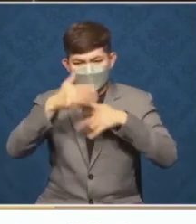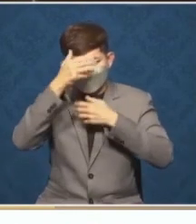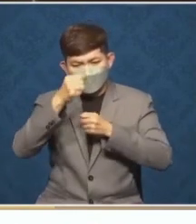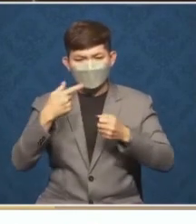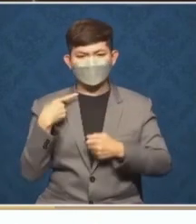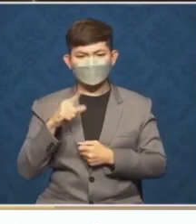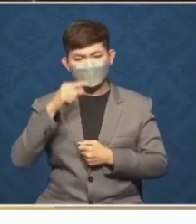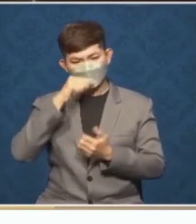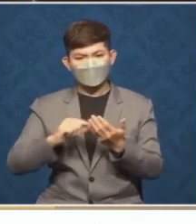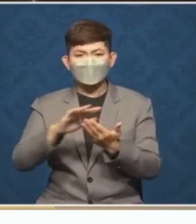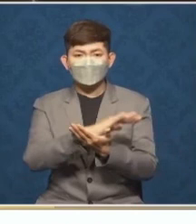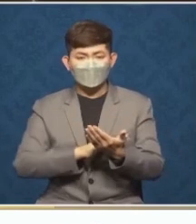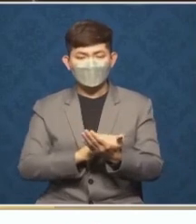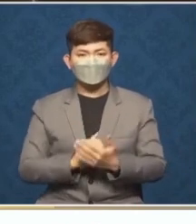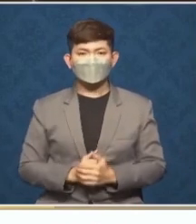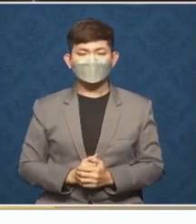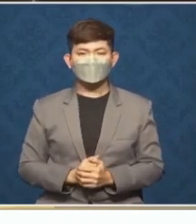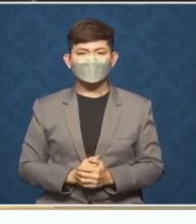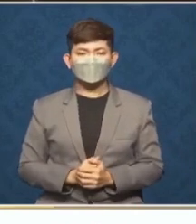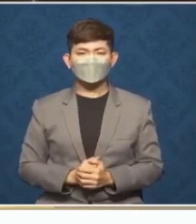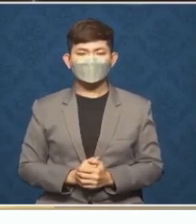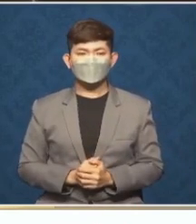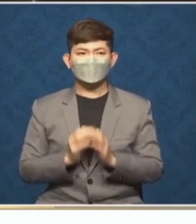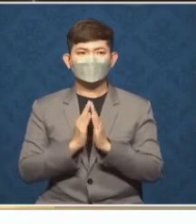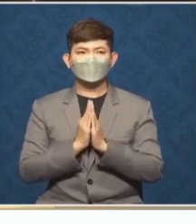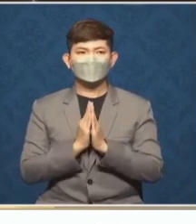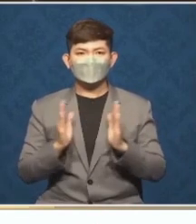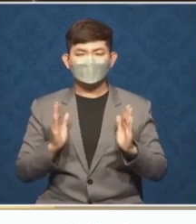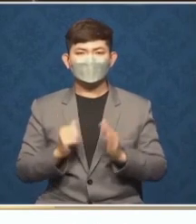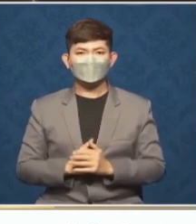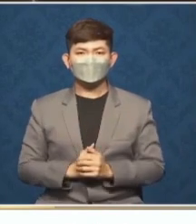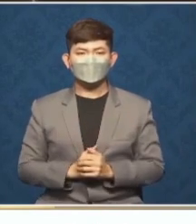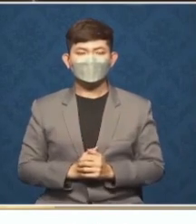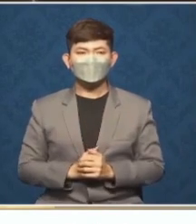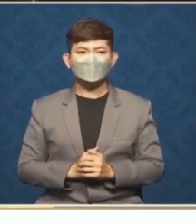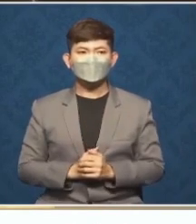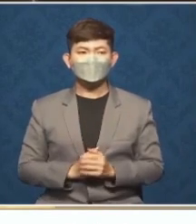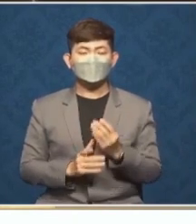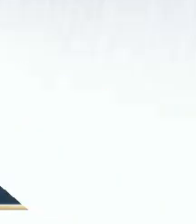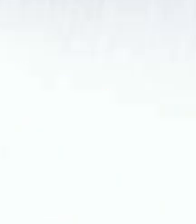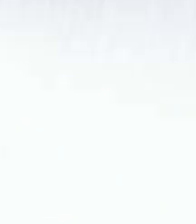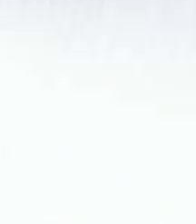าติทั้งนั้นนะครับครับขอบคุณท่านพัฒนาก็ตั้งไปในอาทิตย์ต่อไปนะครับ